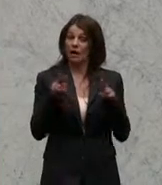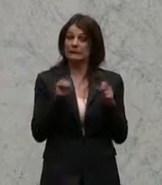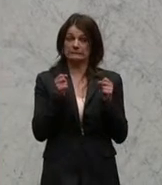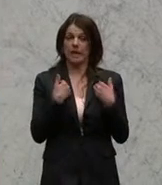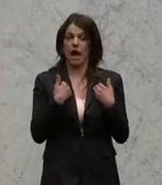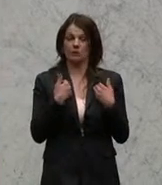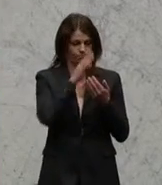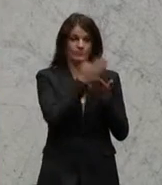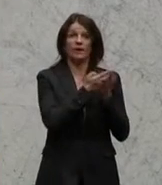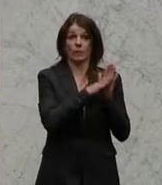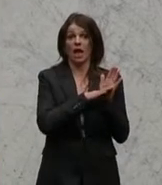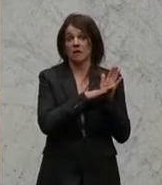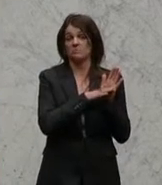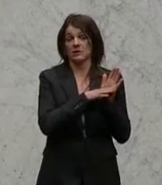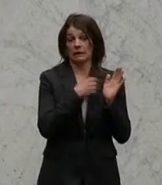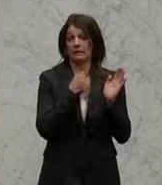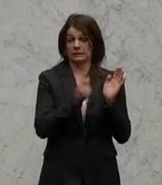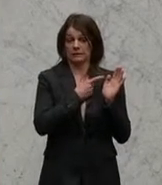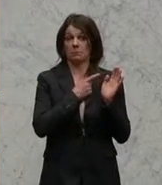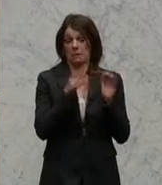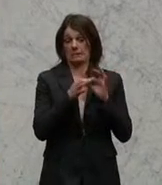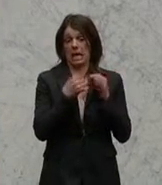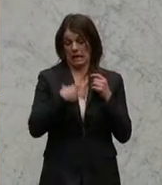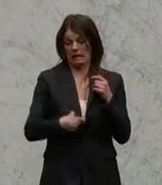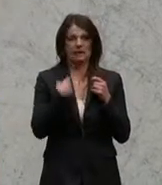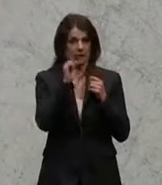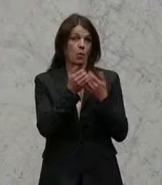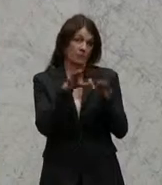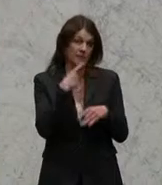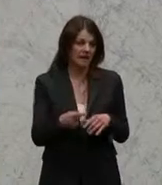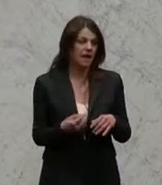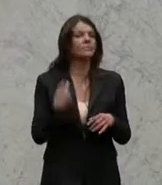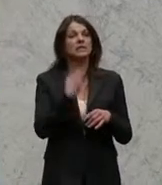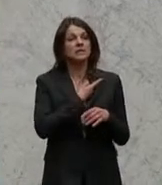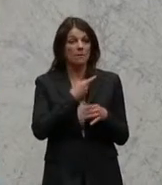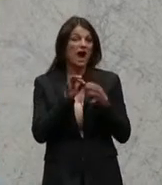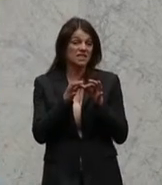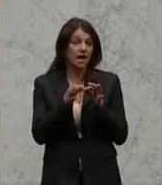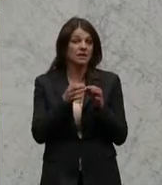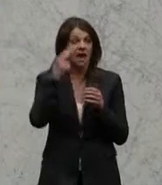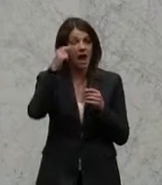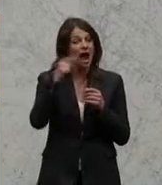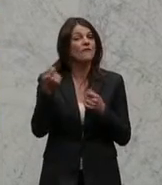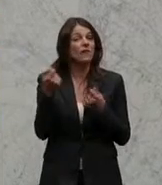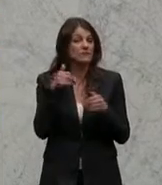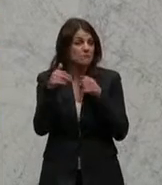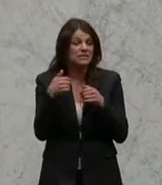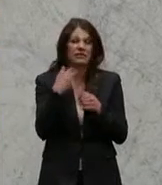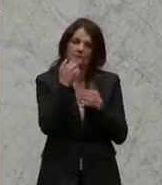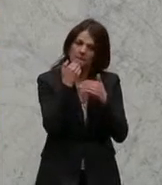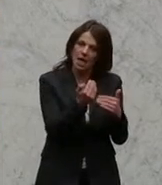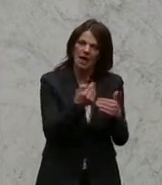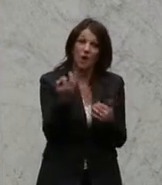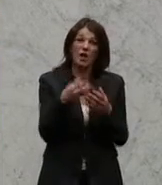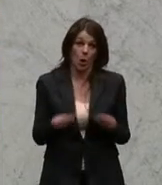ist, kann ich heute auch als Kärntner sagen. Und ich möchte mich als Kärntner, Herr Finanzminister, bedanken für die heutige Lösung.